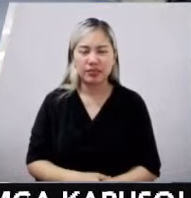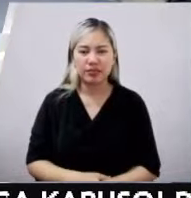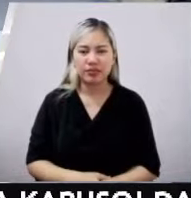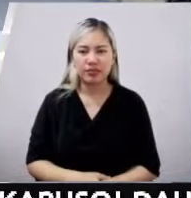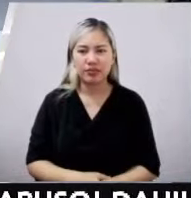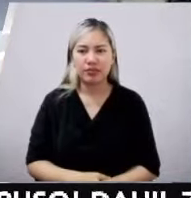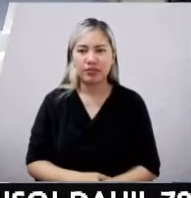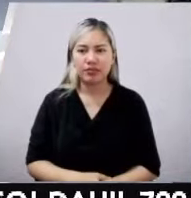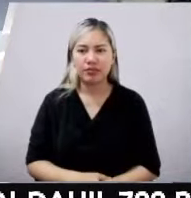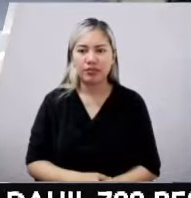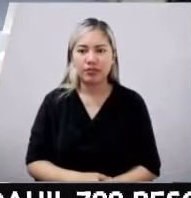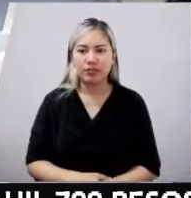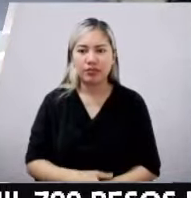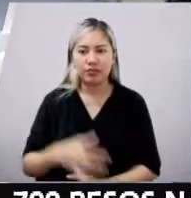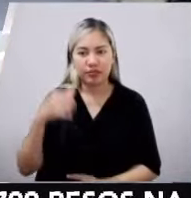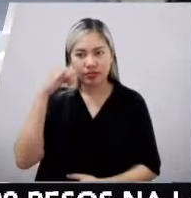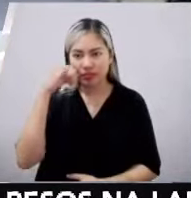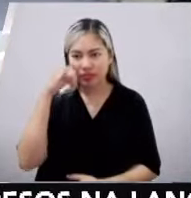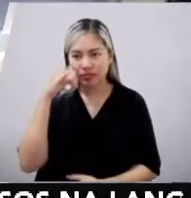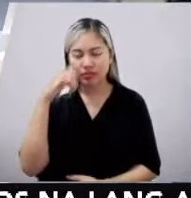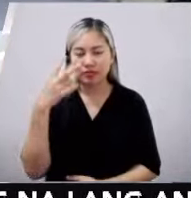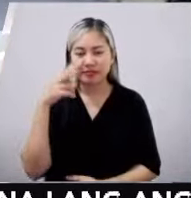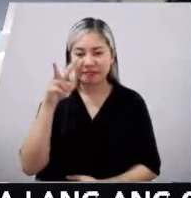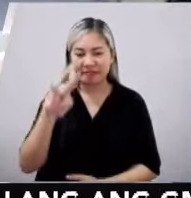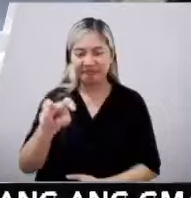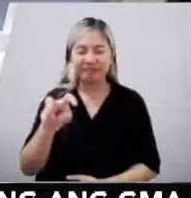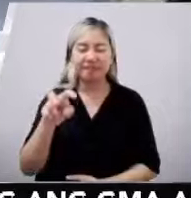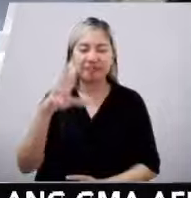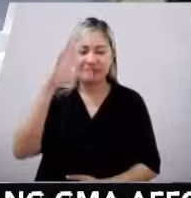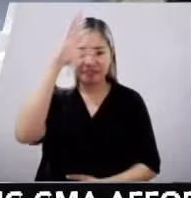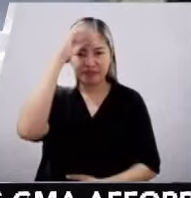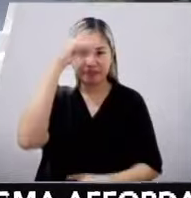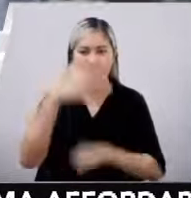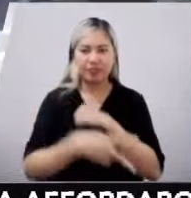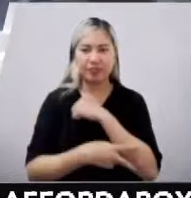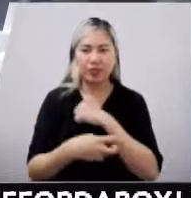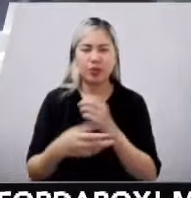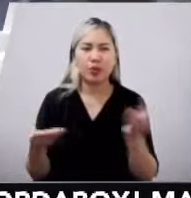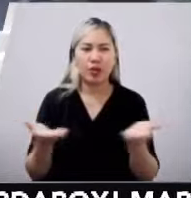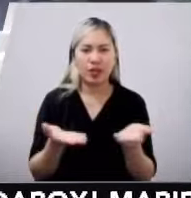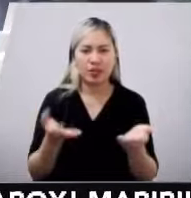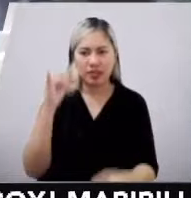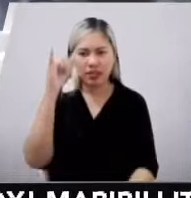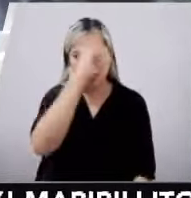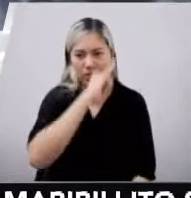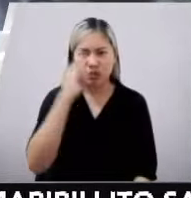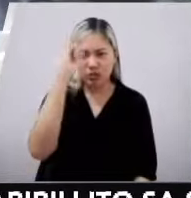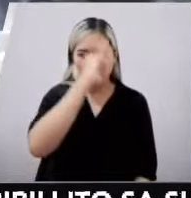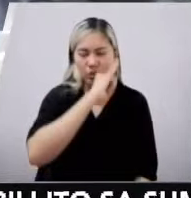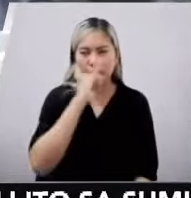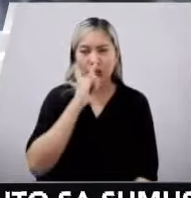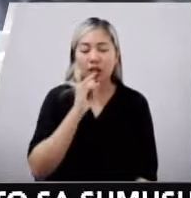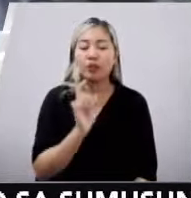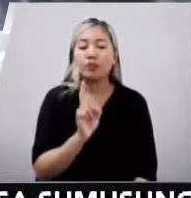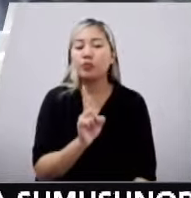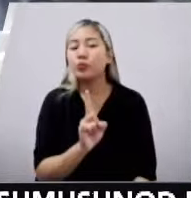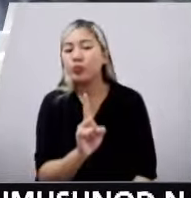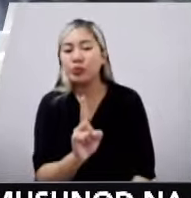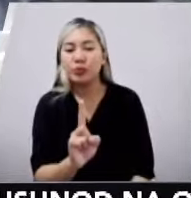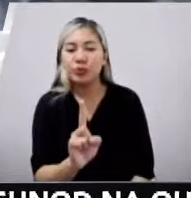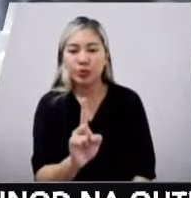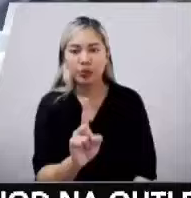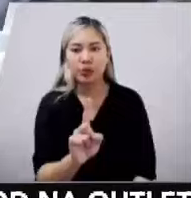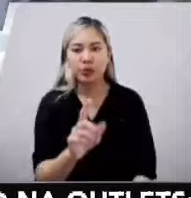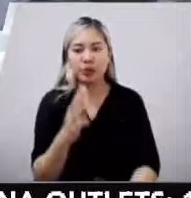Huli ka mang pagninakaw ng isang lalaki sa isang kainan sa Pavia, Iloilo. Unti-unti niyang nilapitan ang bintana ng tindahan at inabot